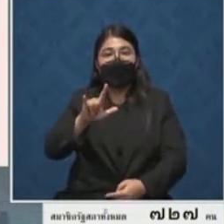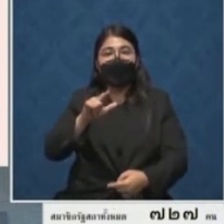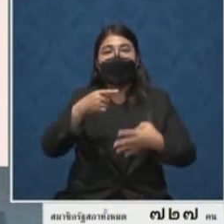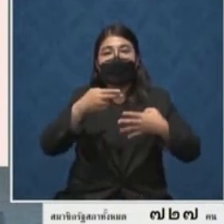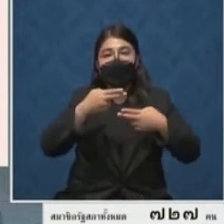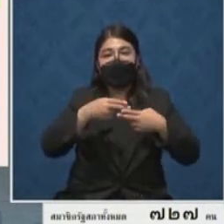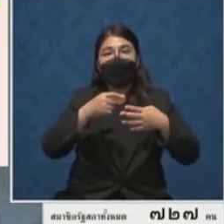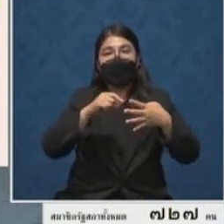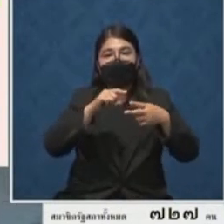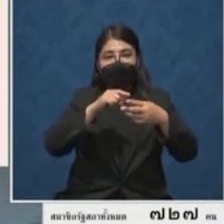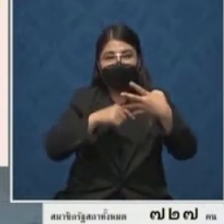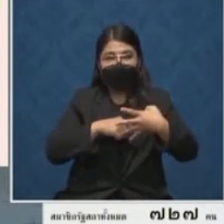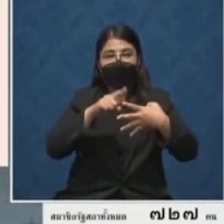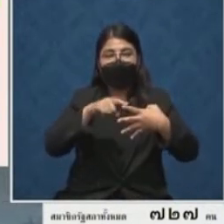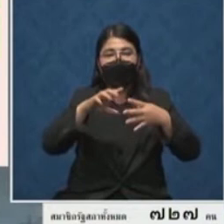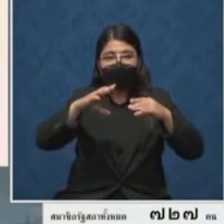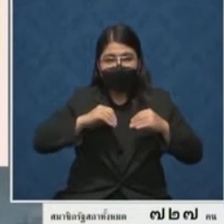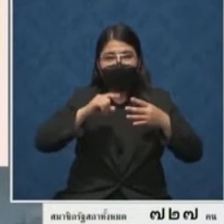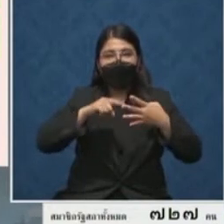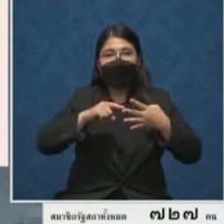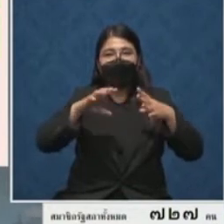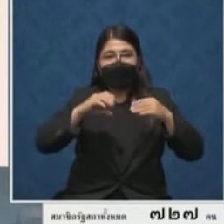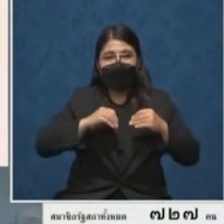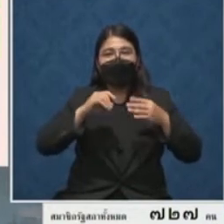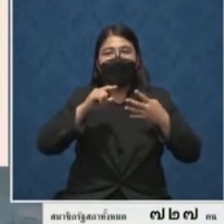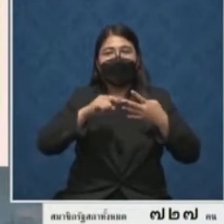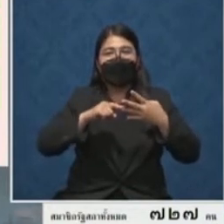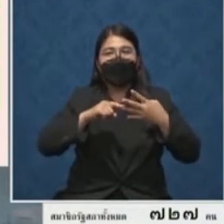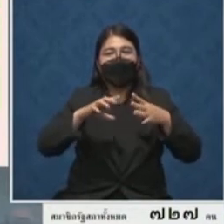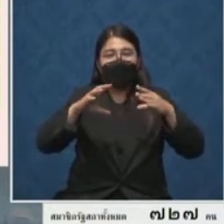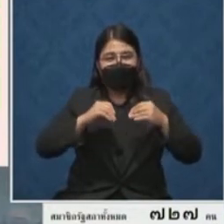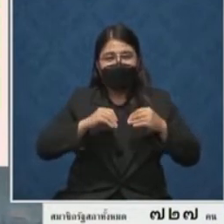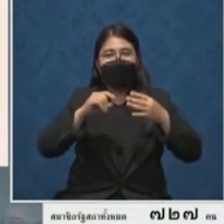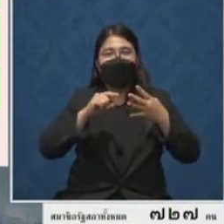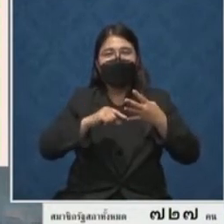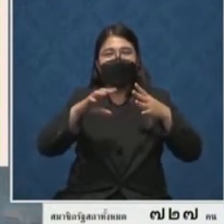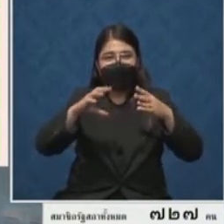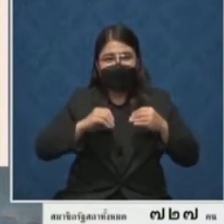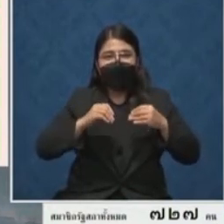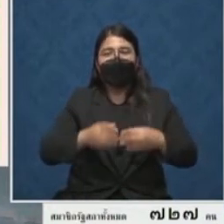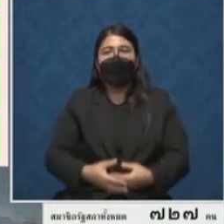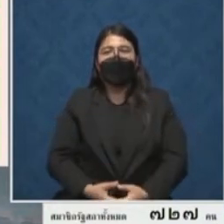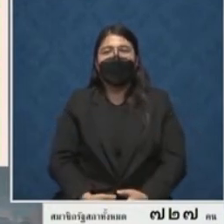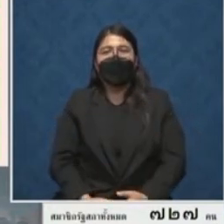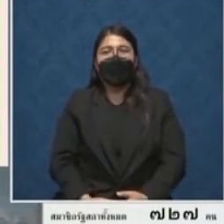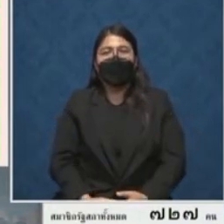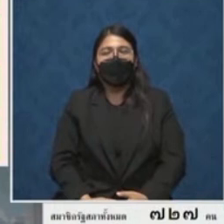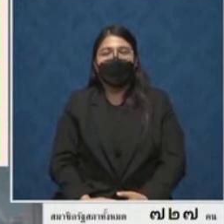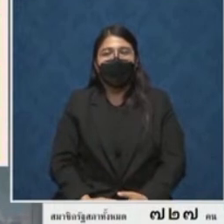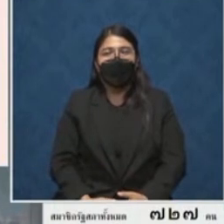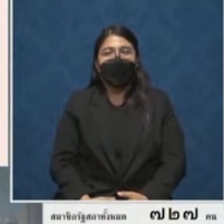การ3รับหลักการ4รับหลักการ 400นายมหันนบเด